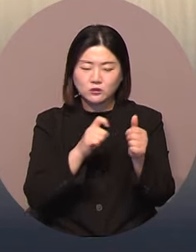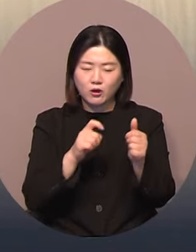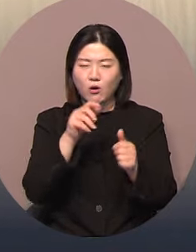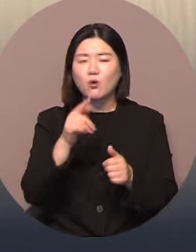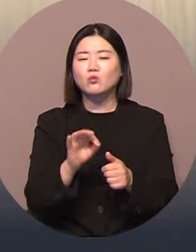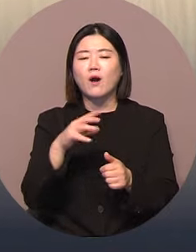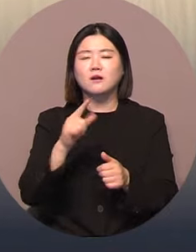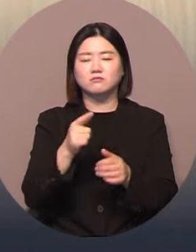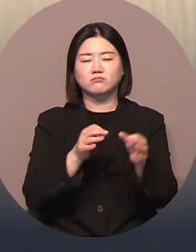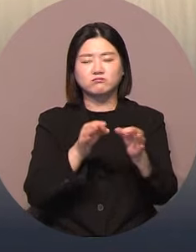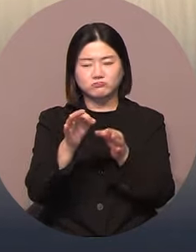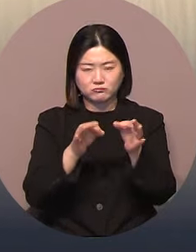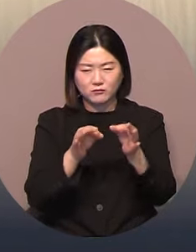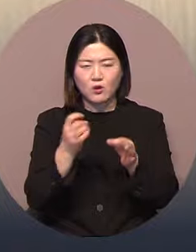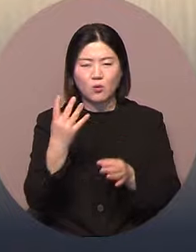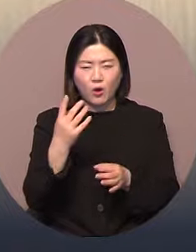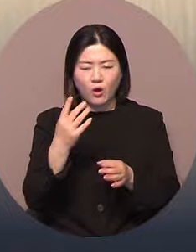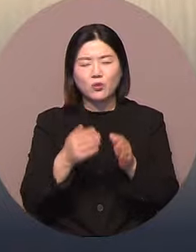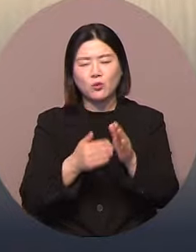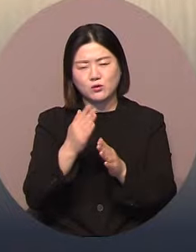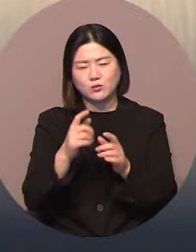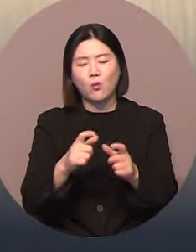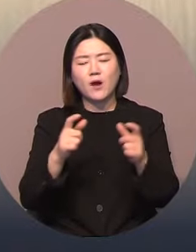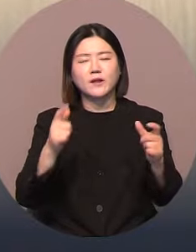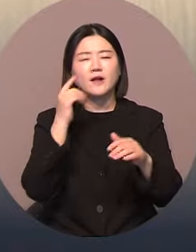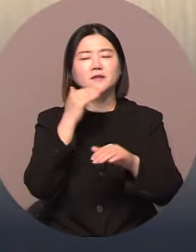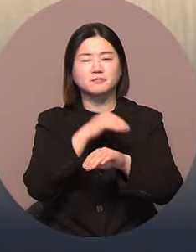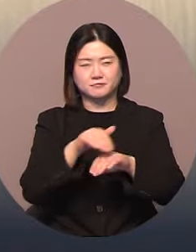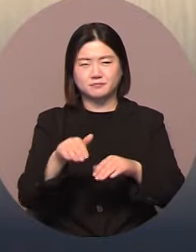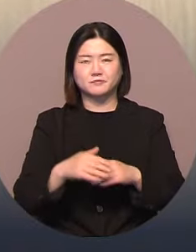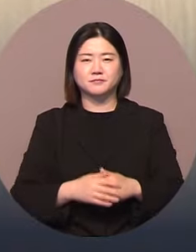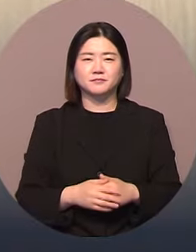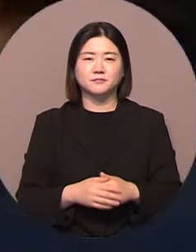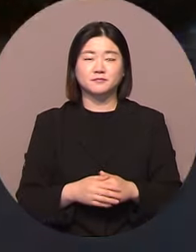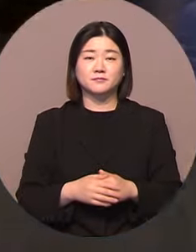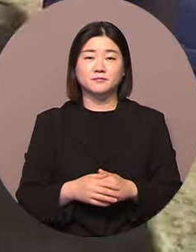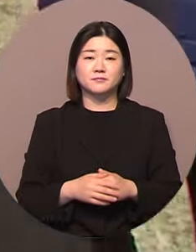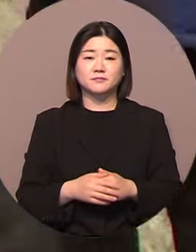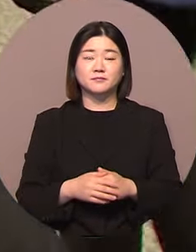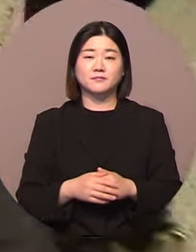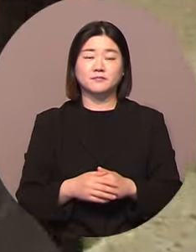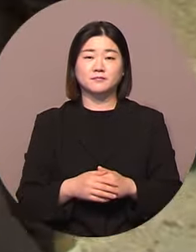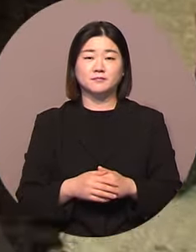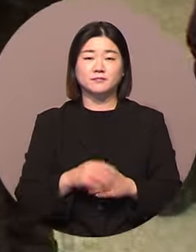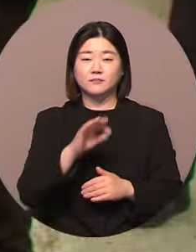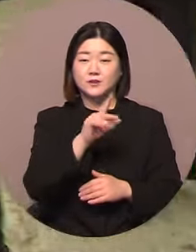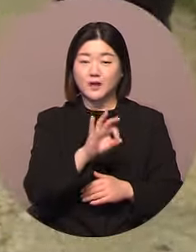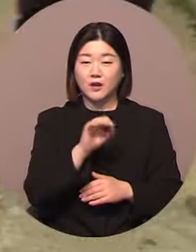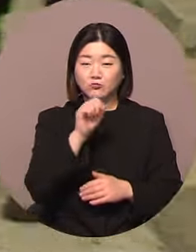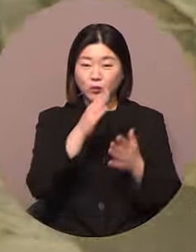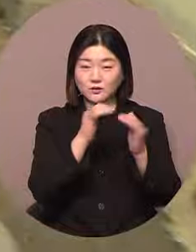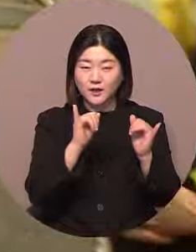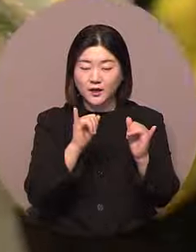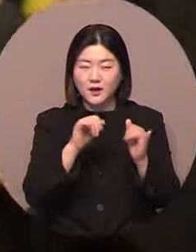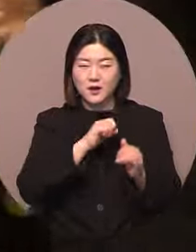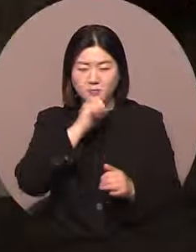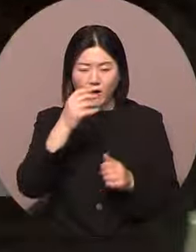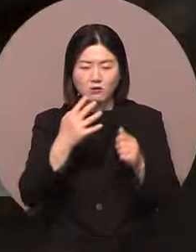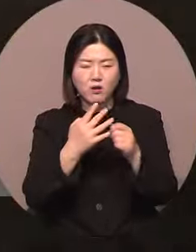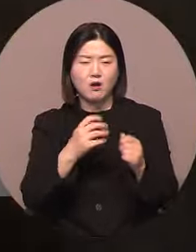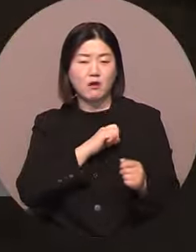홍성시장 광천시장 그리고 원도심으로 확대할 예정입니다 양 후보는 또 사선 의원과